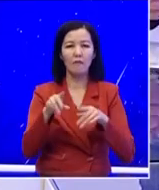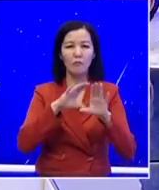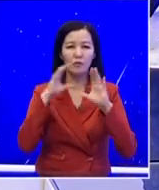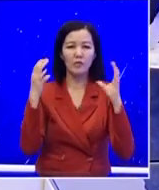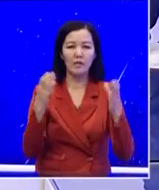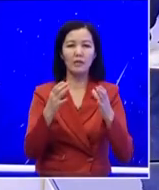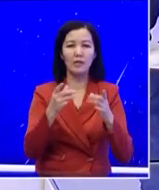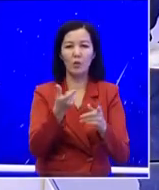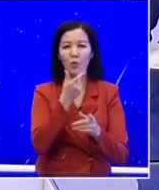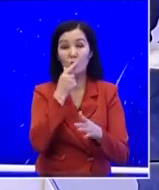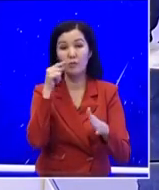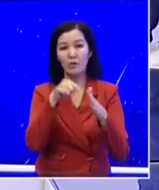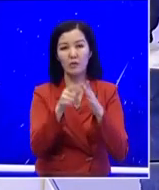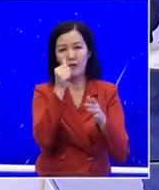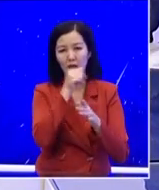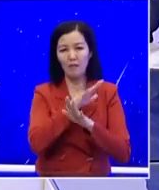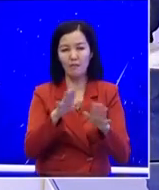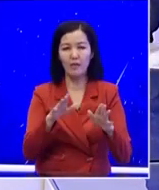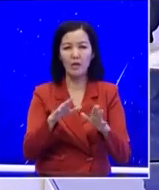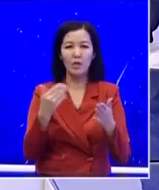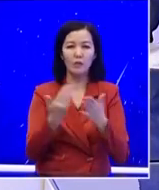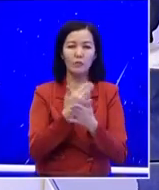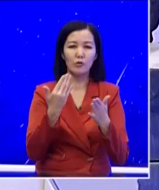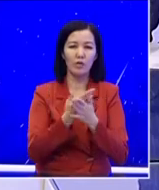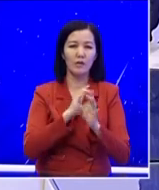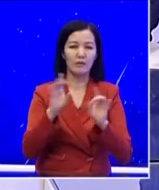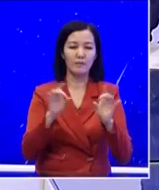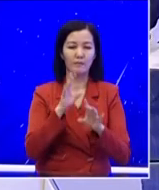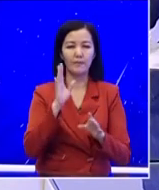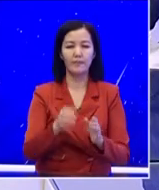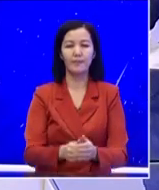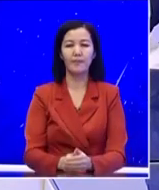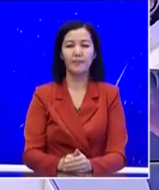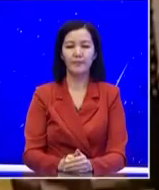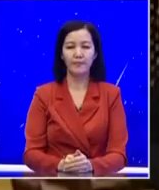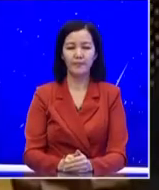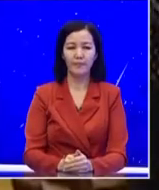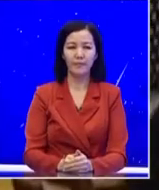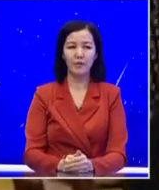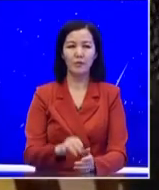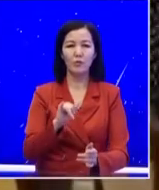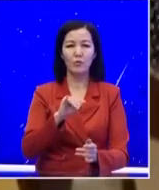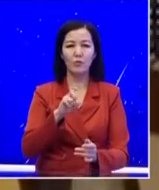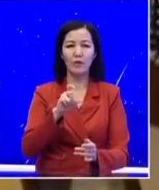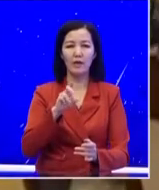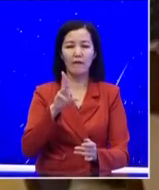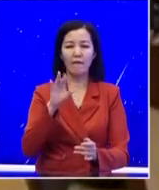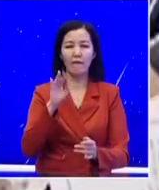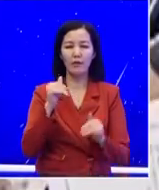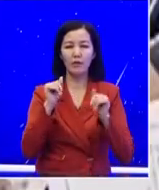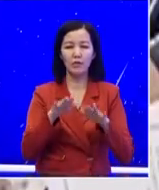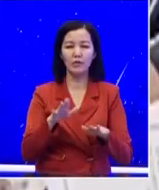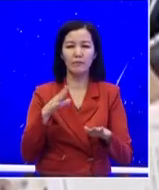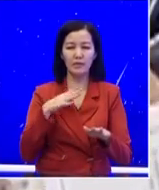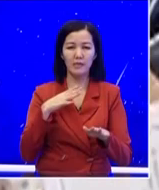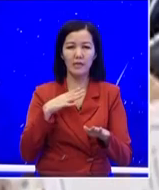стадиондарына көрермен кіре алмайды. Спорт жаңалықтарын Жарқын Нұрланұлы топтады. УЕФА шешіміне сай қауымдастық